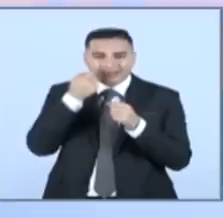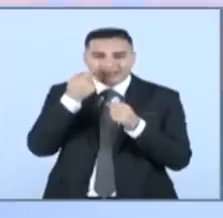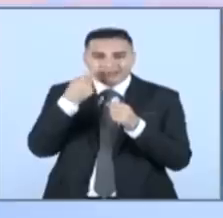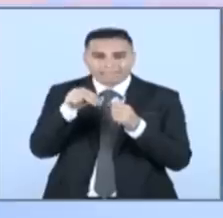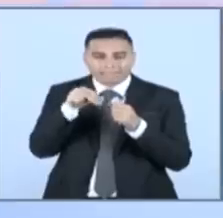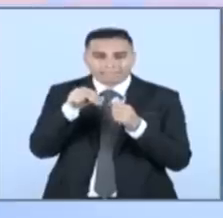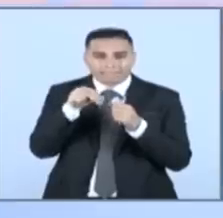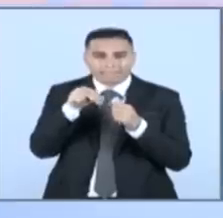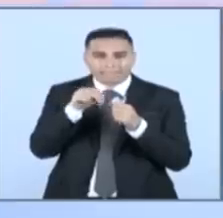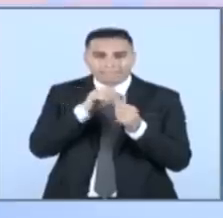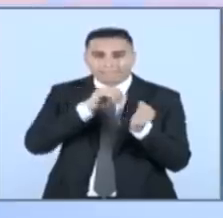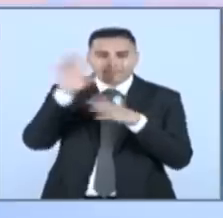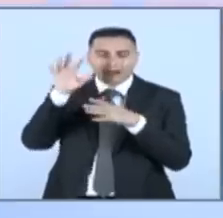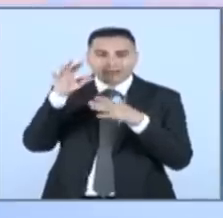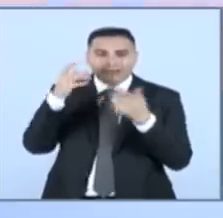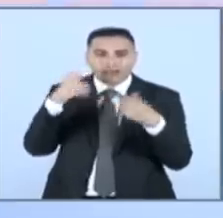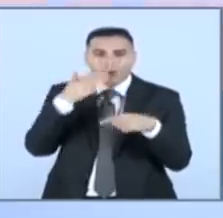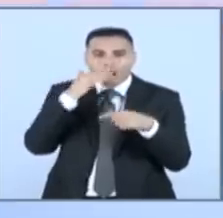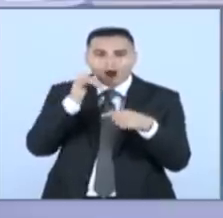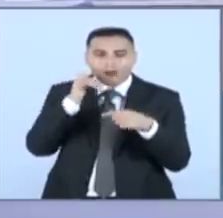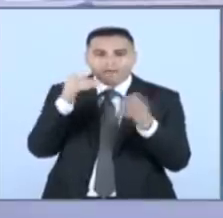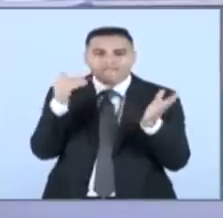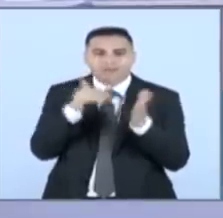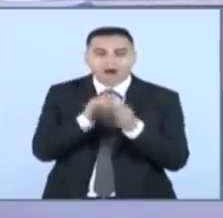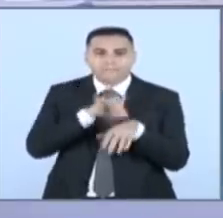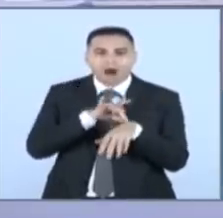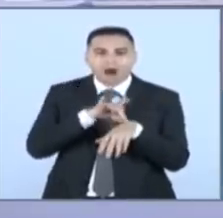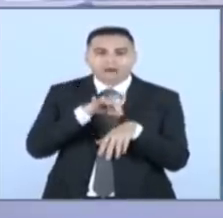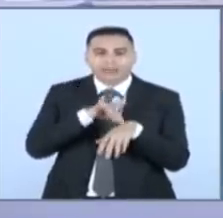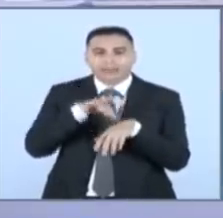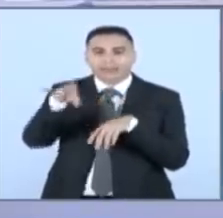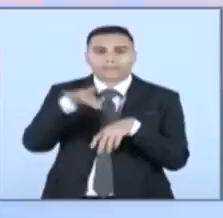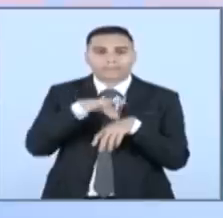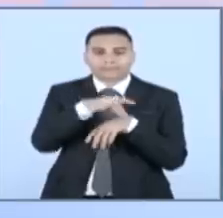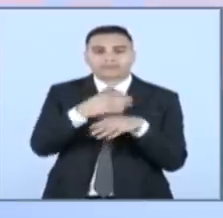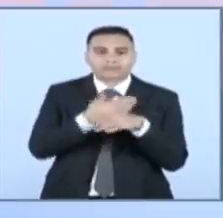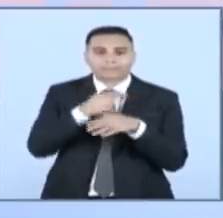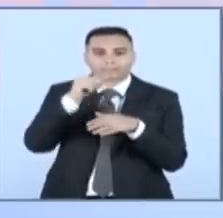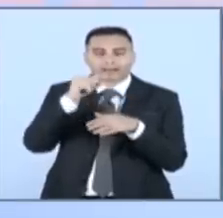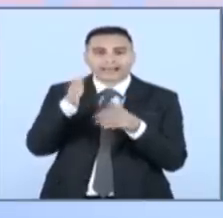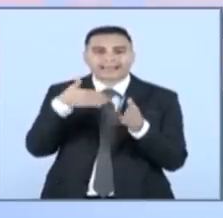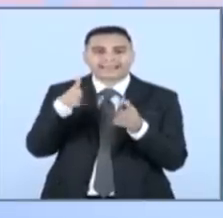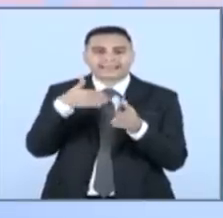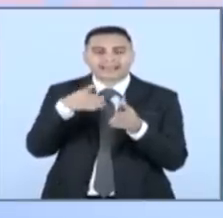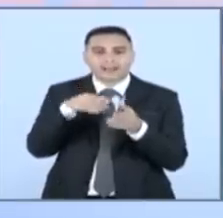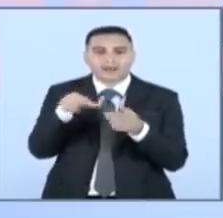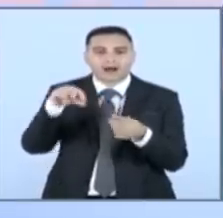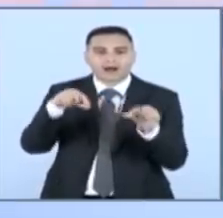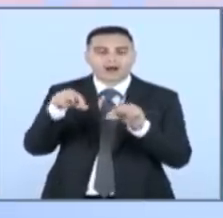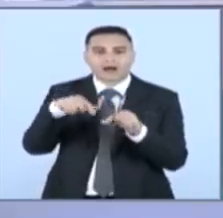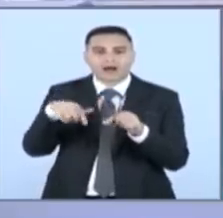لمياه الخليج، فانتقل ليهم المرض من خلال الاسماك